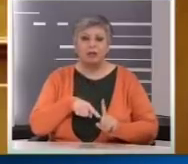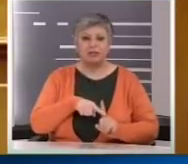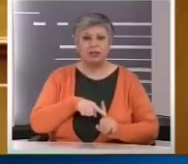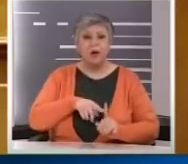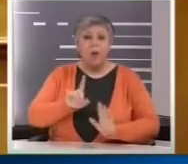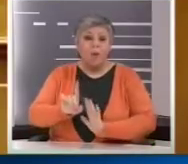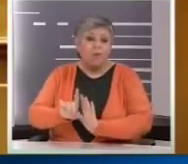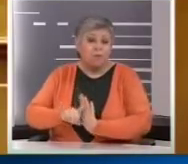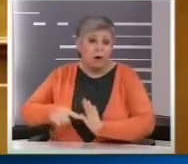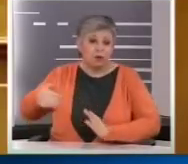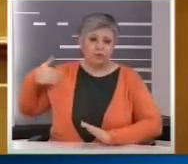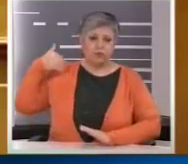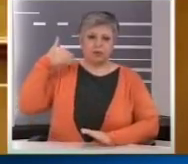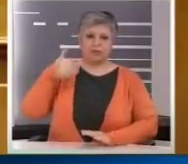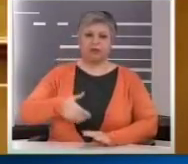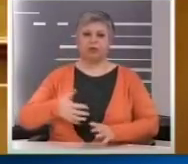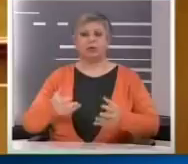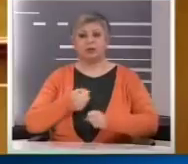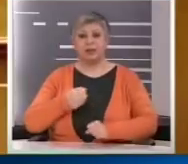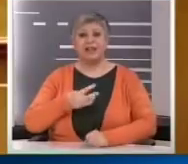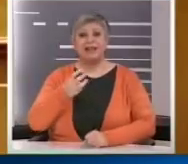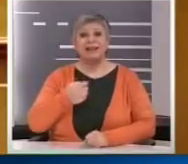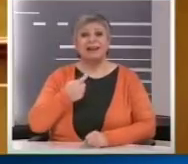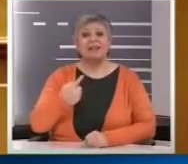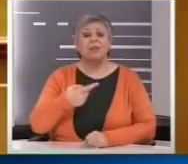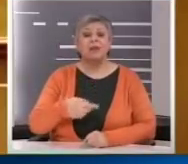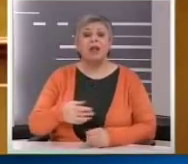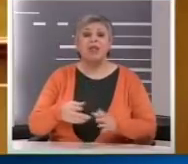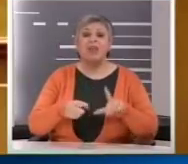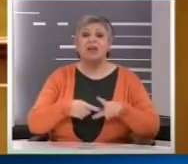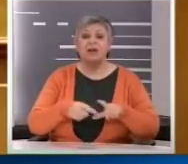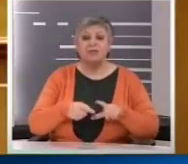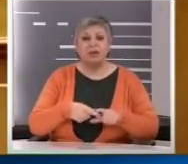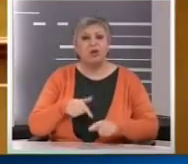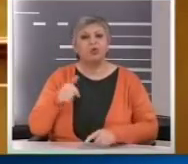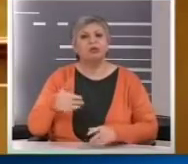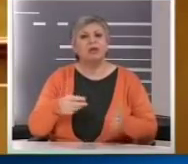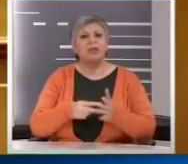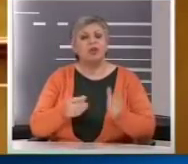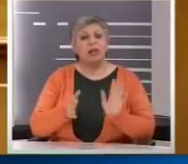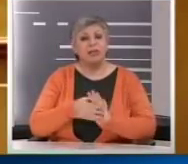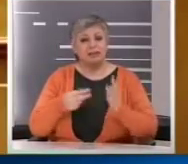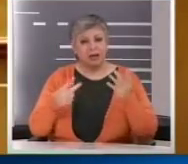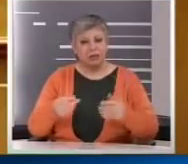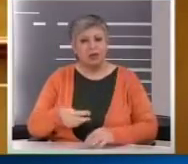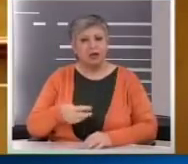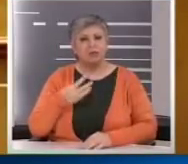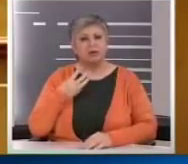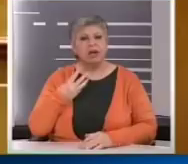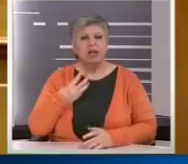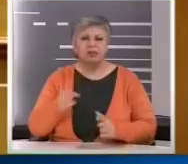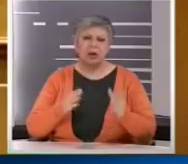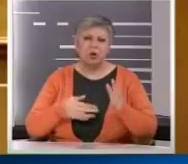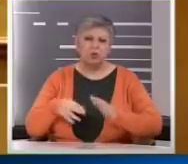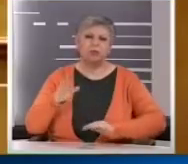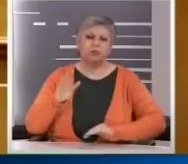υγειονομικού συστήματος της χώρας και 31/12/17 είχαμε 370 εκατομμύρια θετικό πλεώνασμα. Μας κατηγορείτε γι'